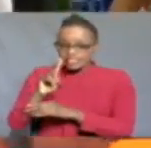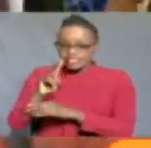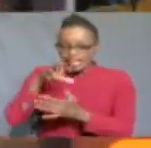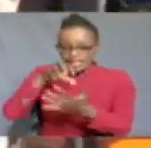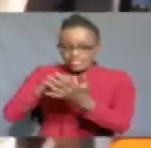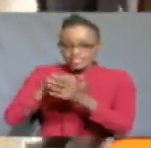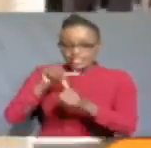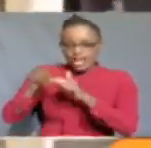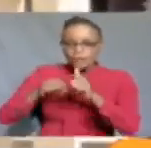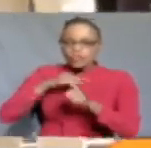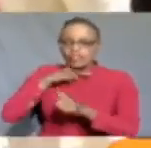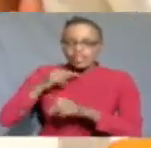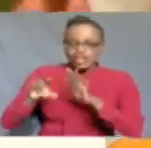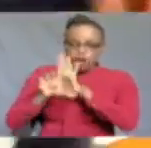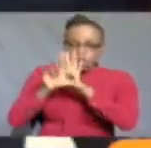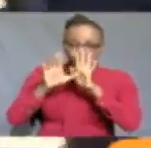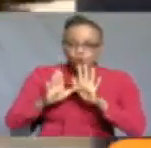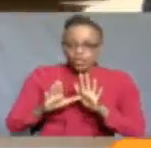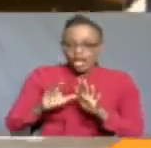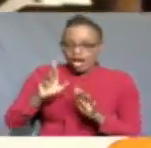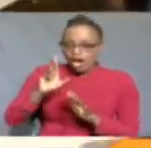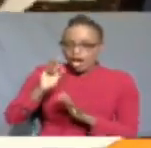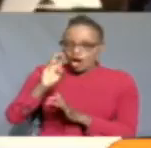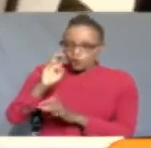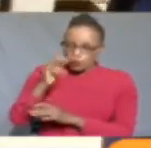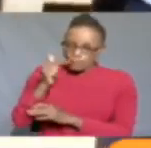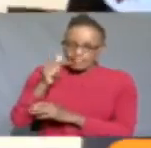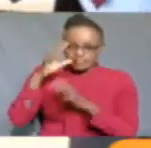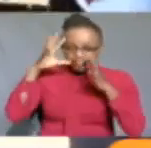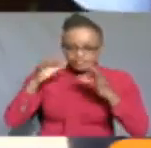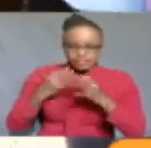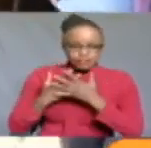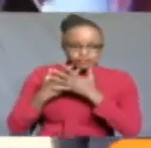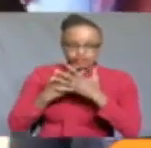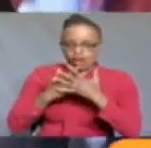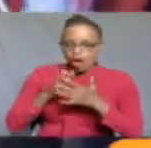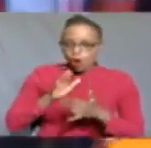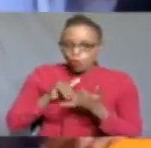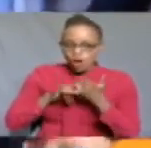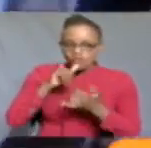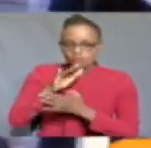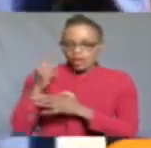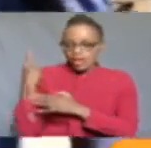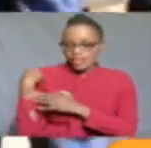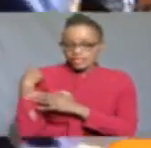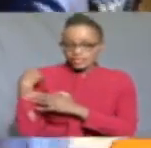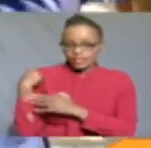ya mauaji ya wakili Robert Chesang waliamua kumkamata mkewe jana.